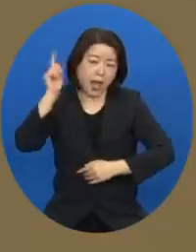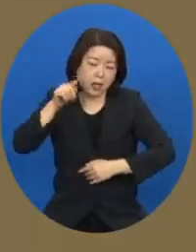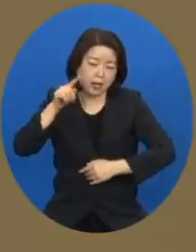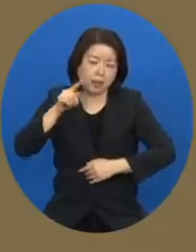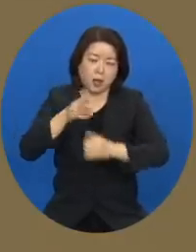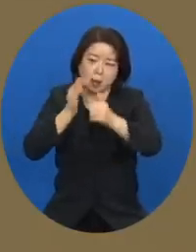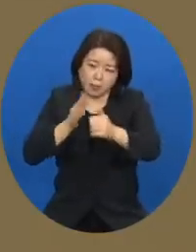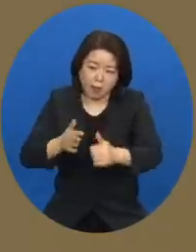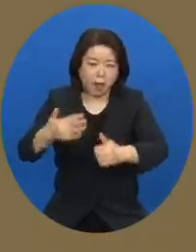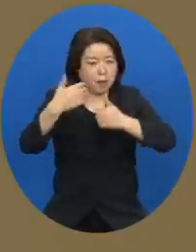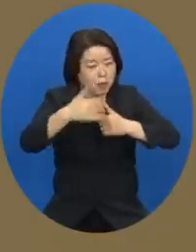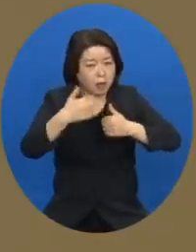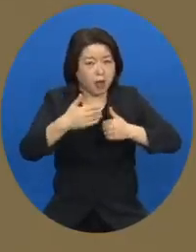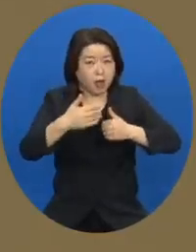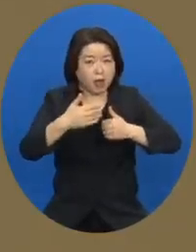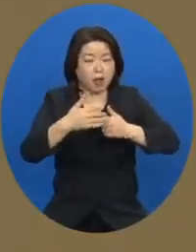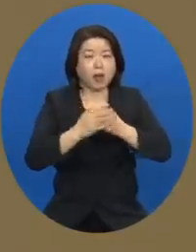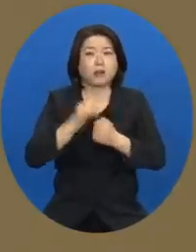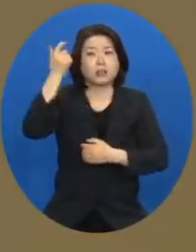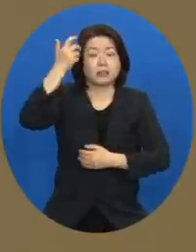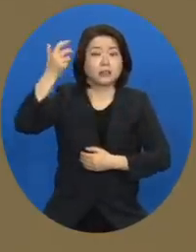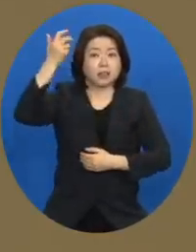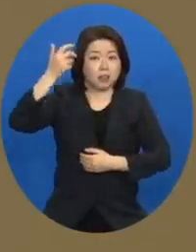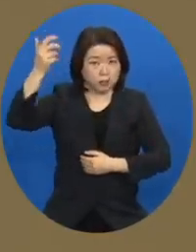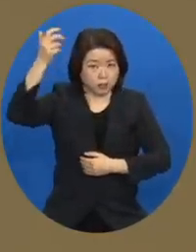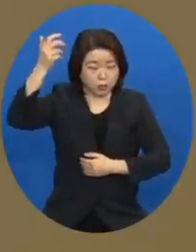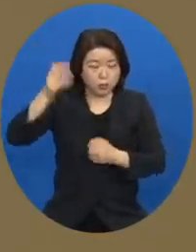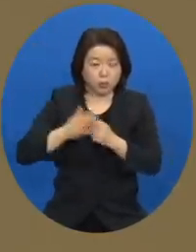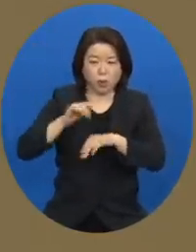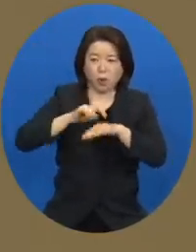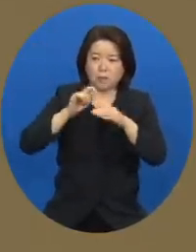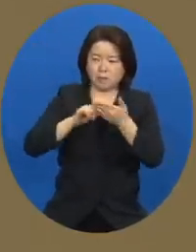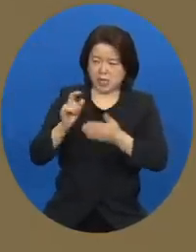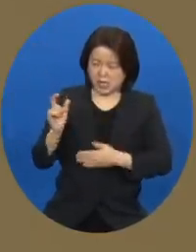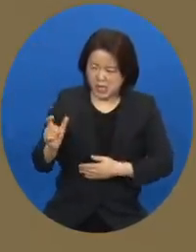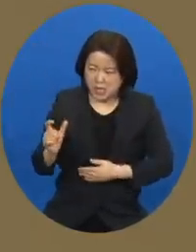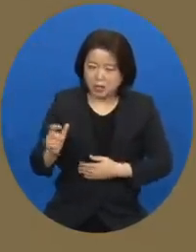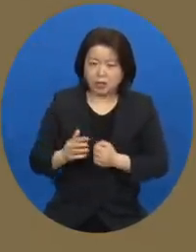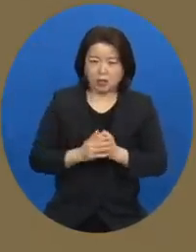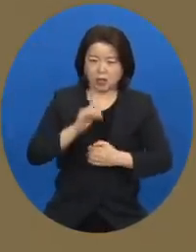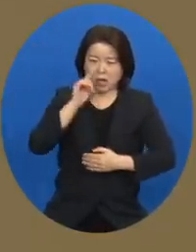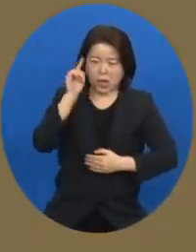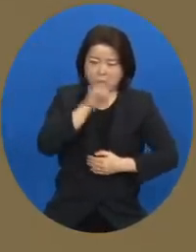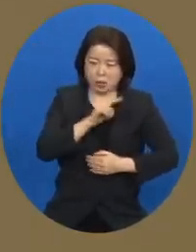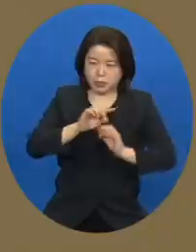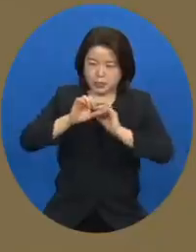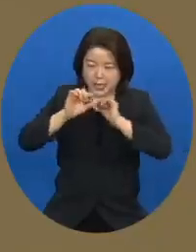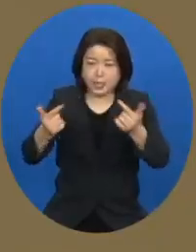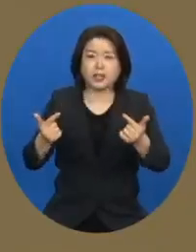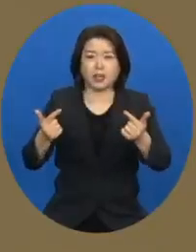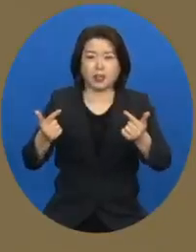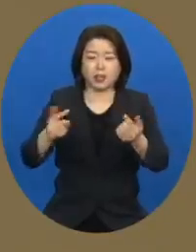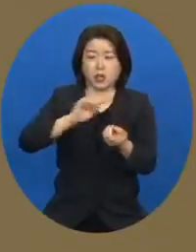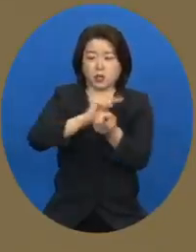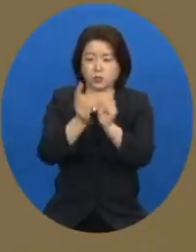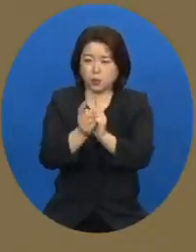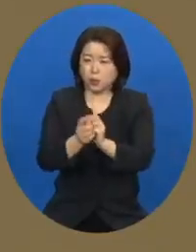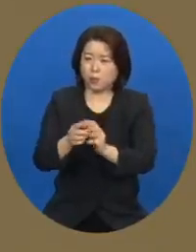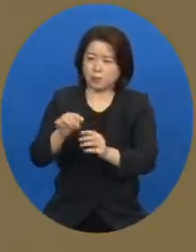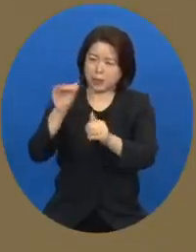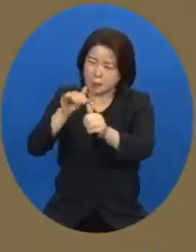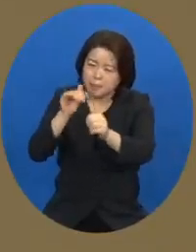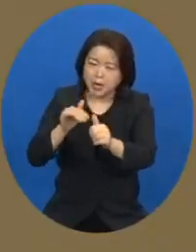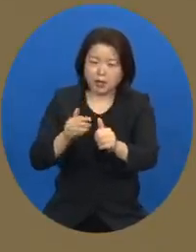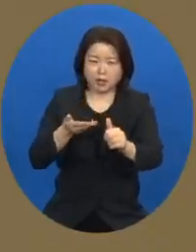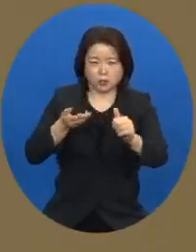권면하면서 영적으로 우리가 마음이 굳어지고 악해지지 않도록 일깨워주는 일을